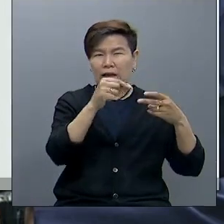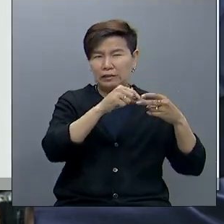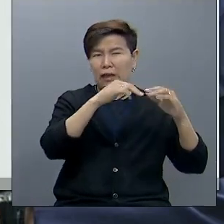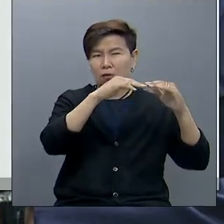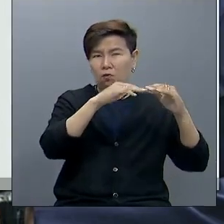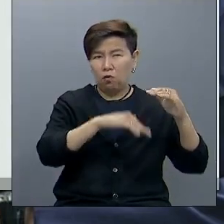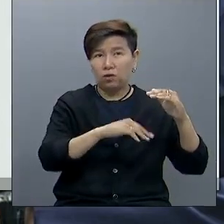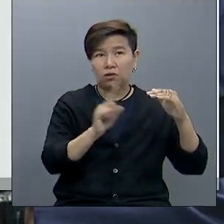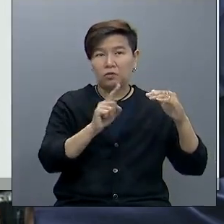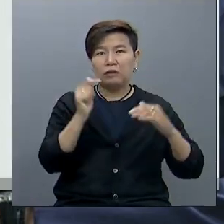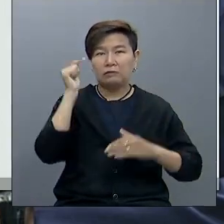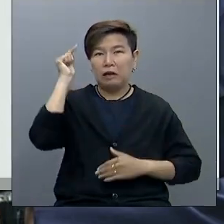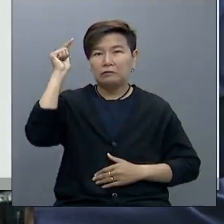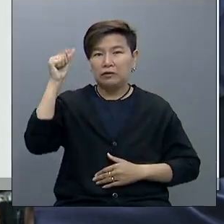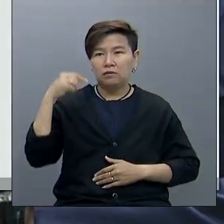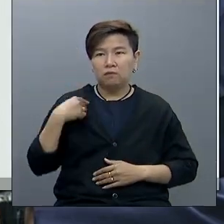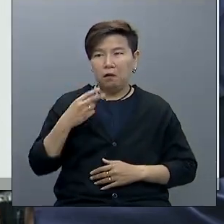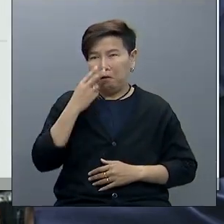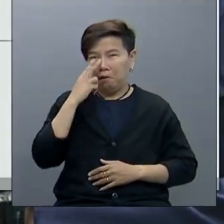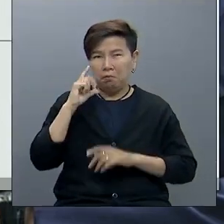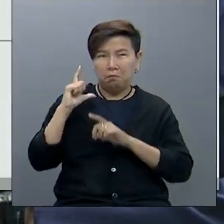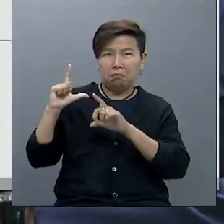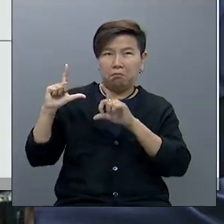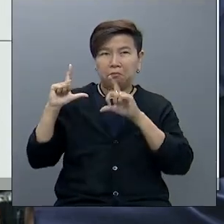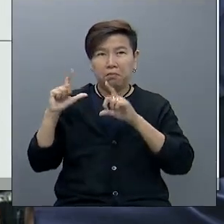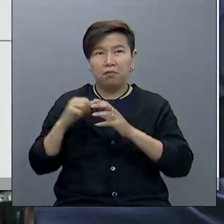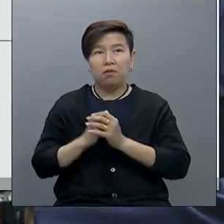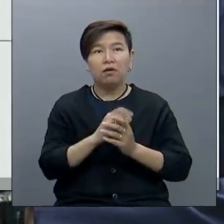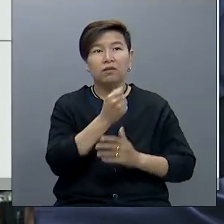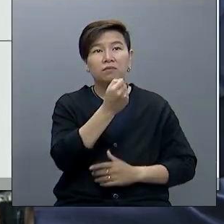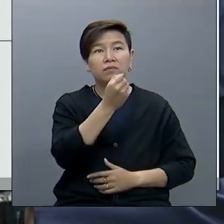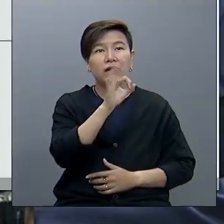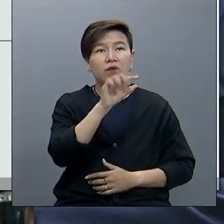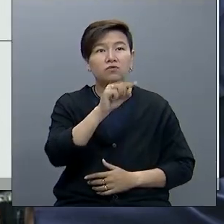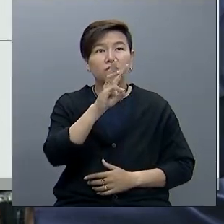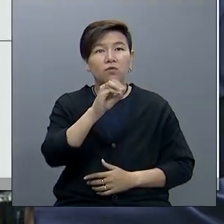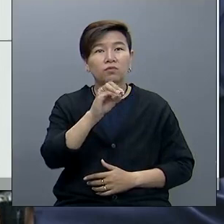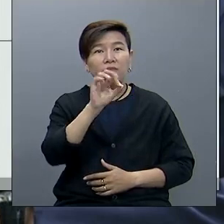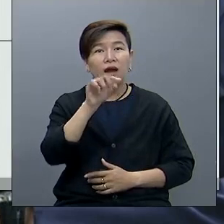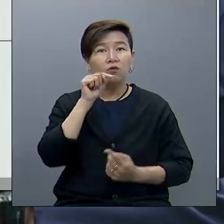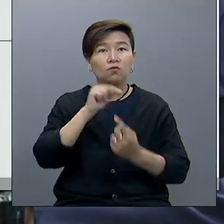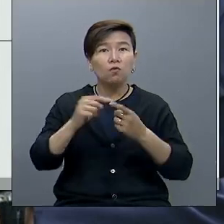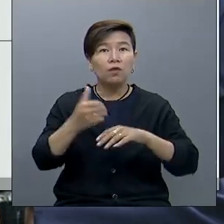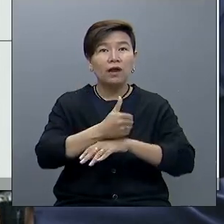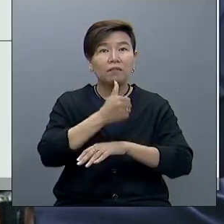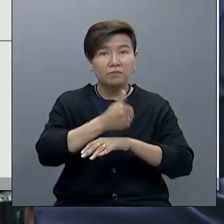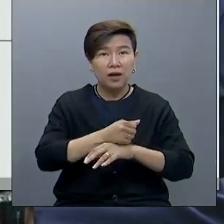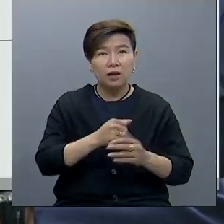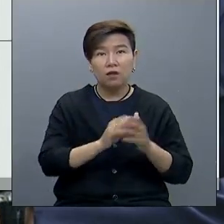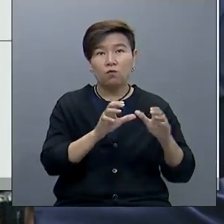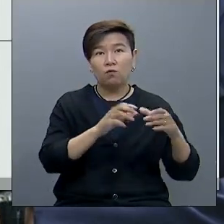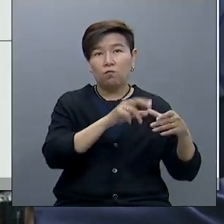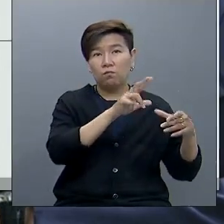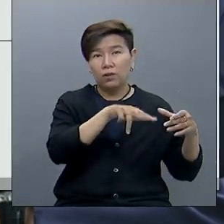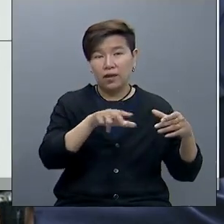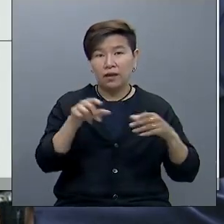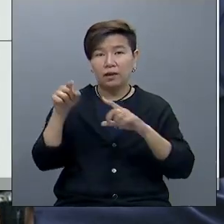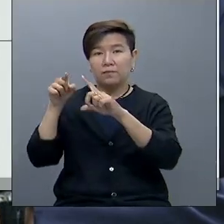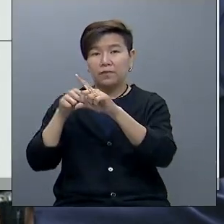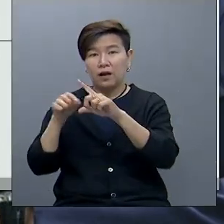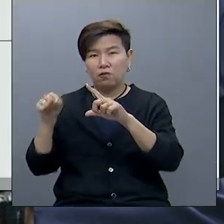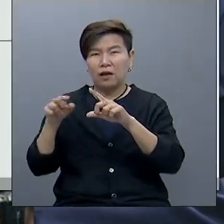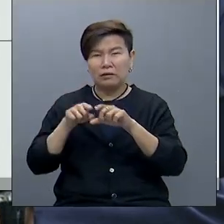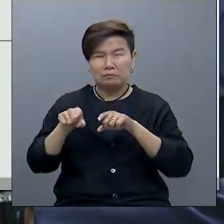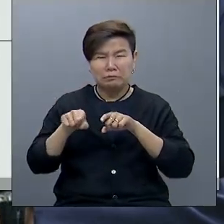าทที่มากขึ้นของนายทักษิณและร้อยละ 19.69 เชื่อว่าการต่อสู้ทางการเมืองระหว่างพรรคเพื่อไทยกับพรรคก้าวไกลจะเข้